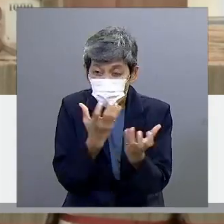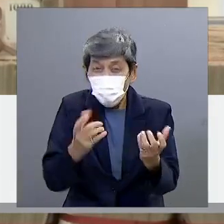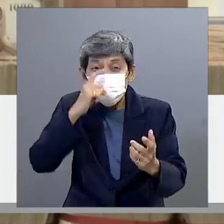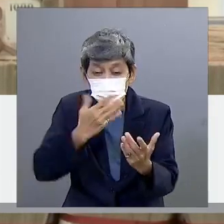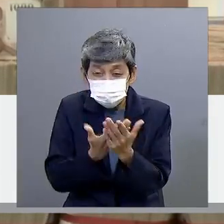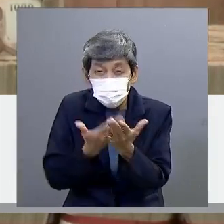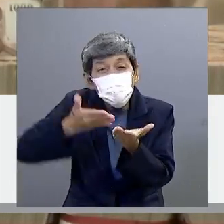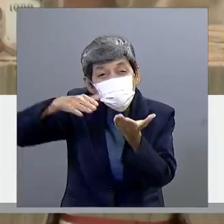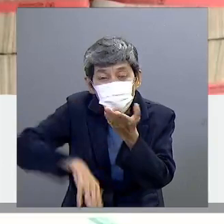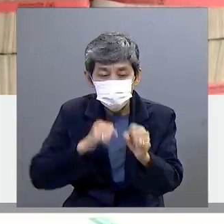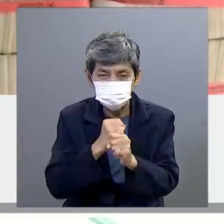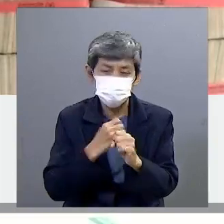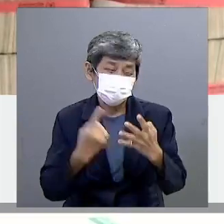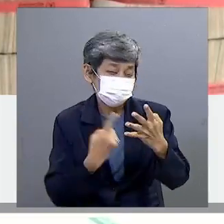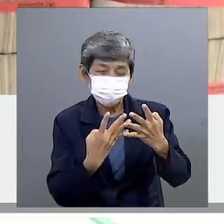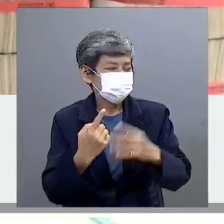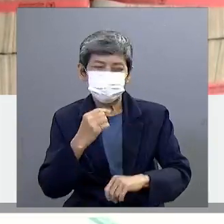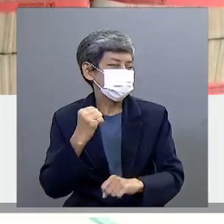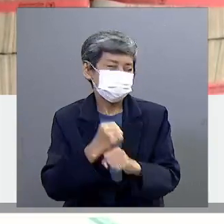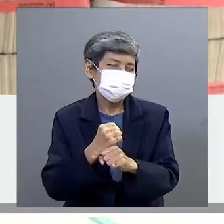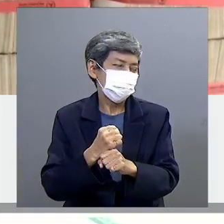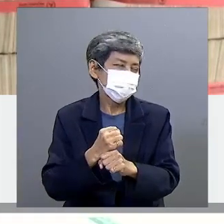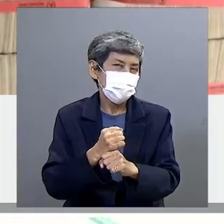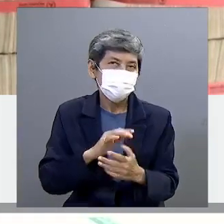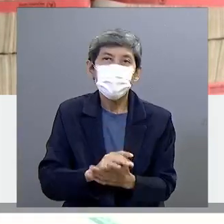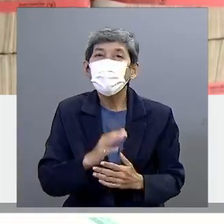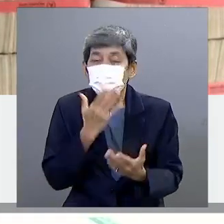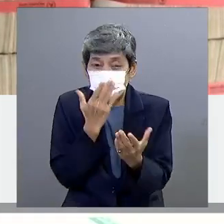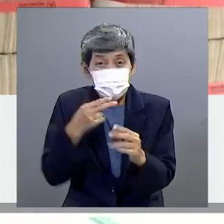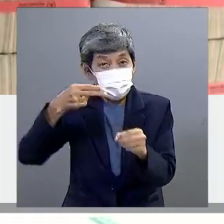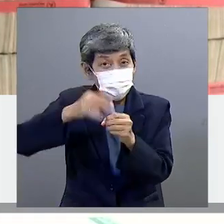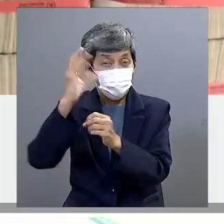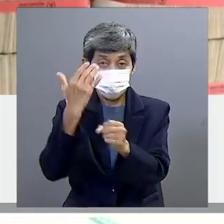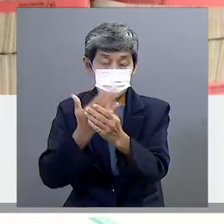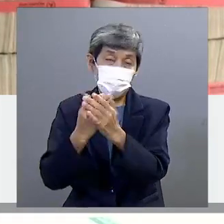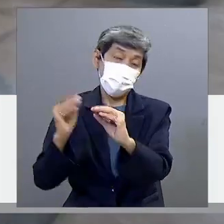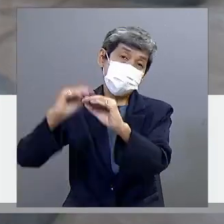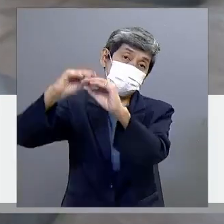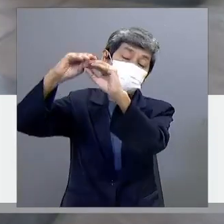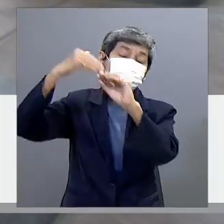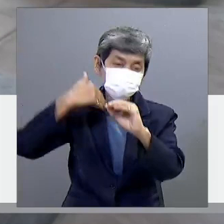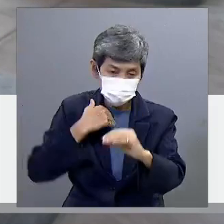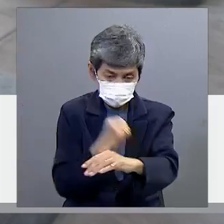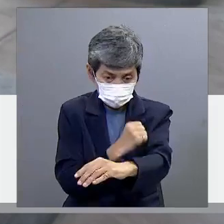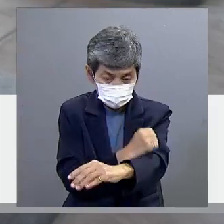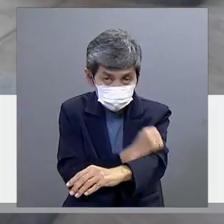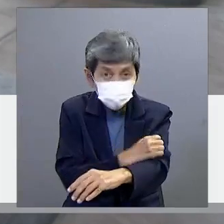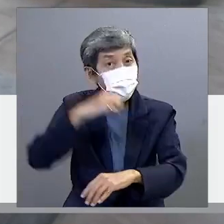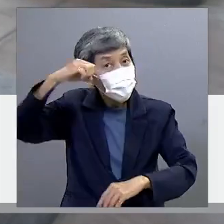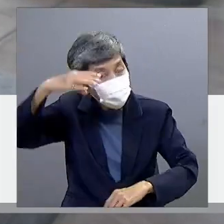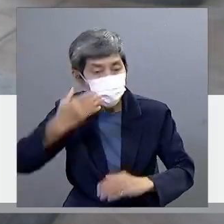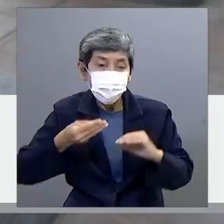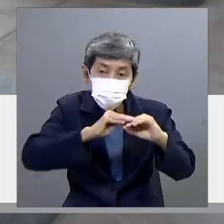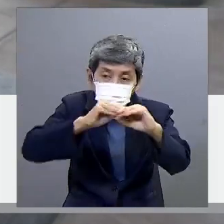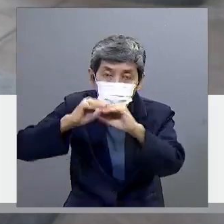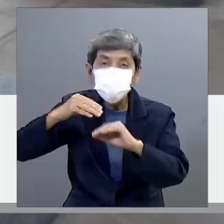ตรมาส4จะเป็นไปได้แค่ไหนในเมื่อราคาน้ำมันโลกยังอยู่ในเกณฑ์สูงค่าจ้างขั้นต่ำค่าไฟก็เตรียมขึ้นนะคะและเ